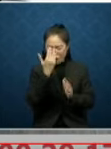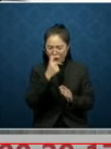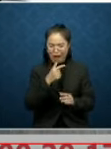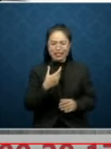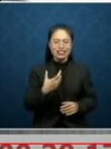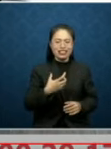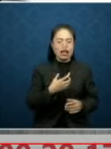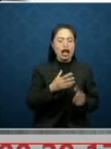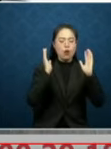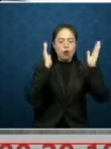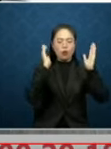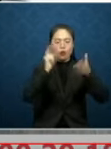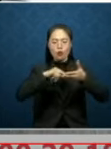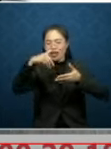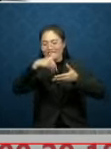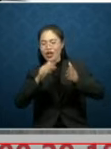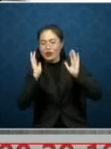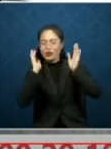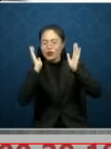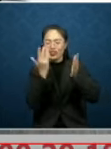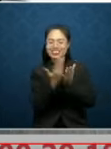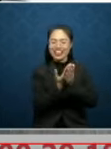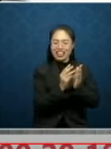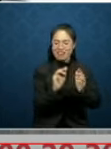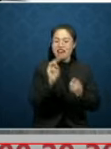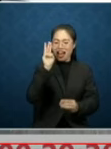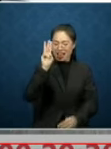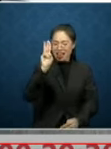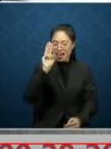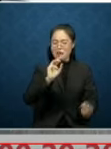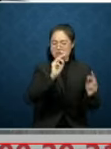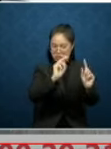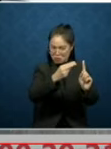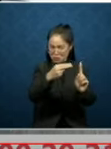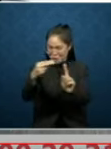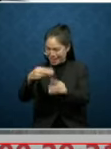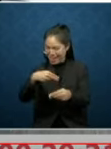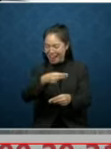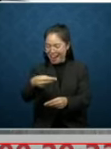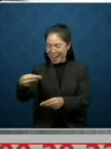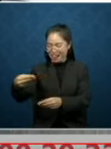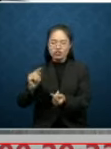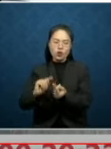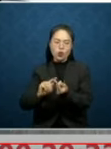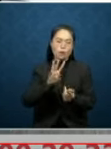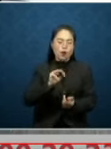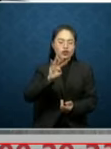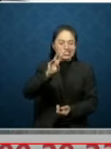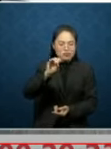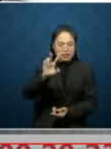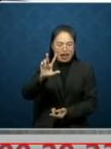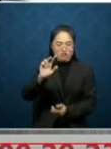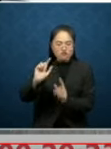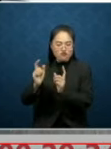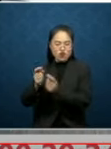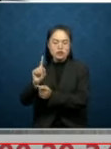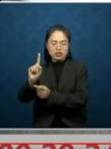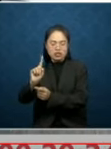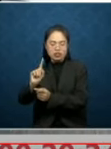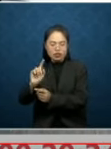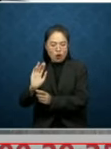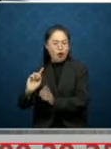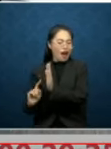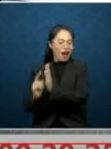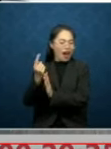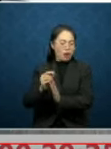เลือกตั้งจากประชาชนเป็นสัญญาจะให้อาจขัดมาตรา73วงเล็บ1ที่ว่าเนี่ยตอนหาเสียงเลือกตั้งบ